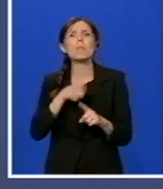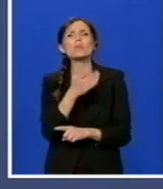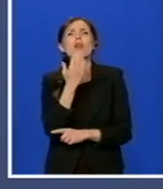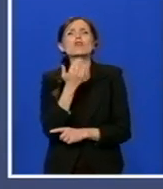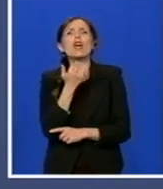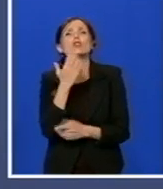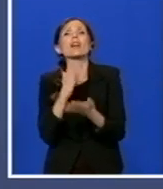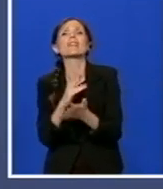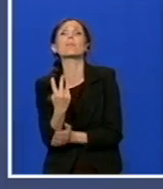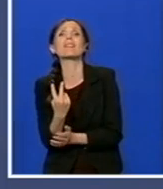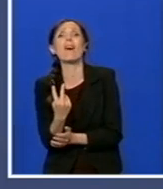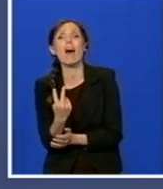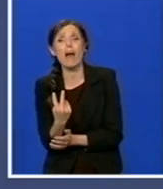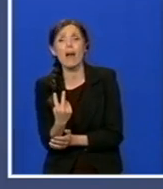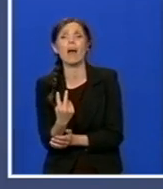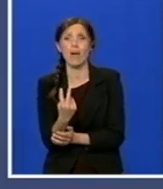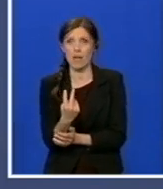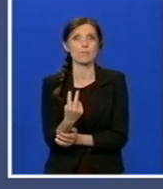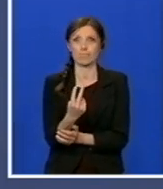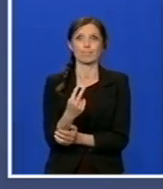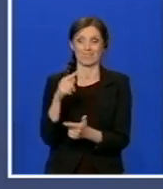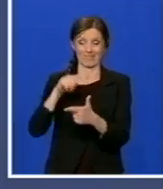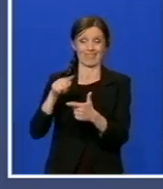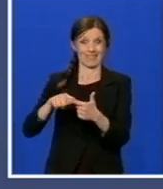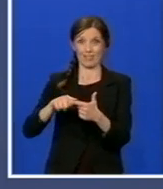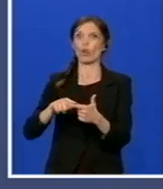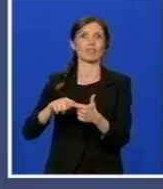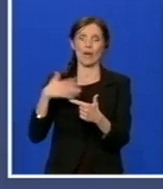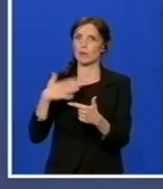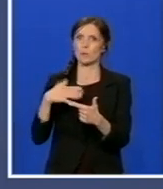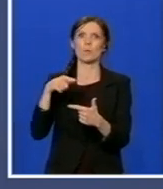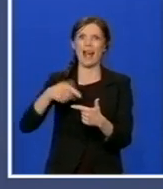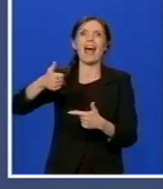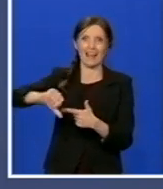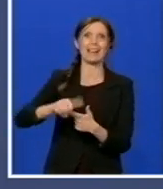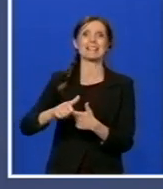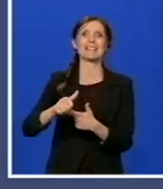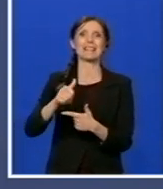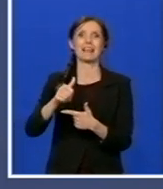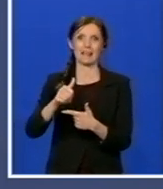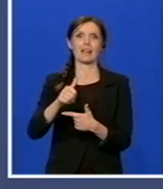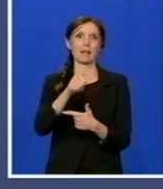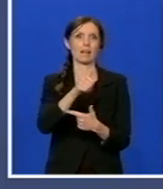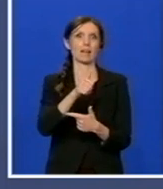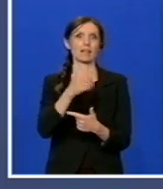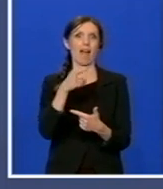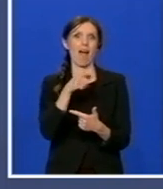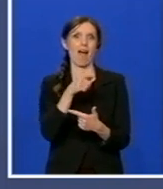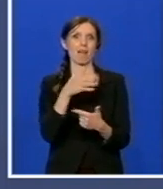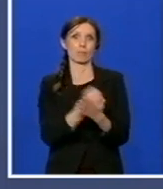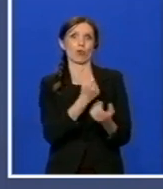danas jasno prepoznati kao faktori rizika za oboljevanje od COVID-19 virusne